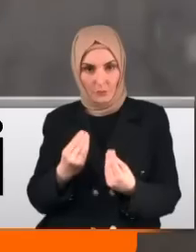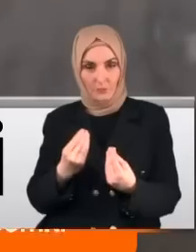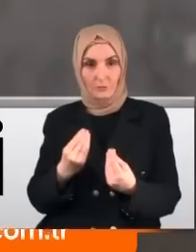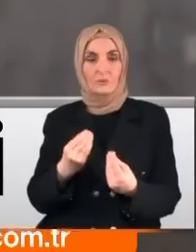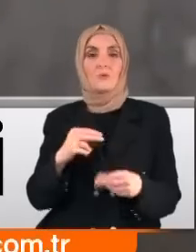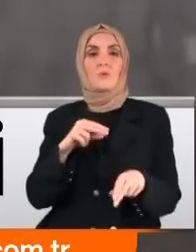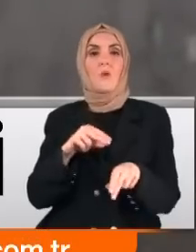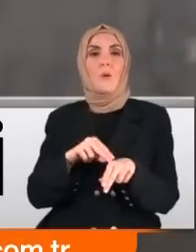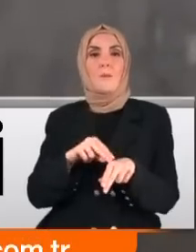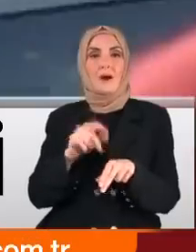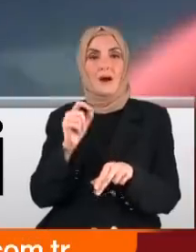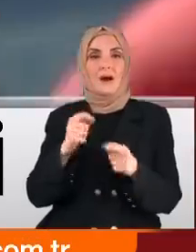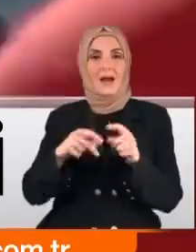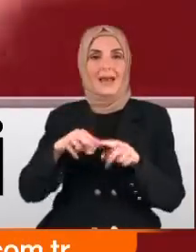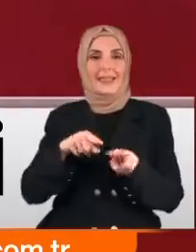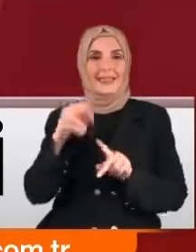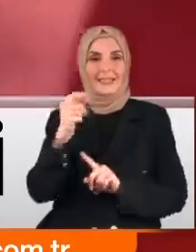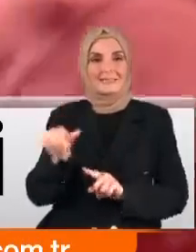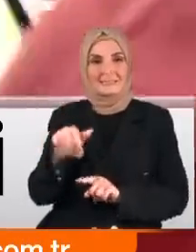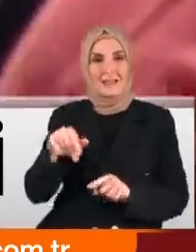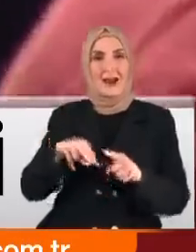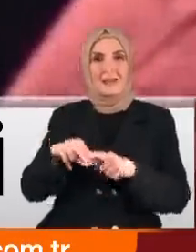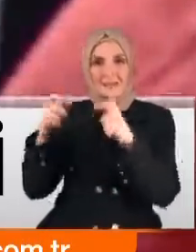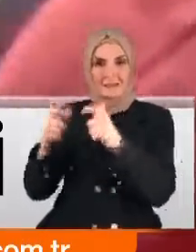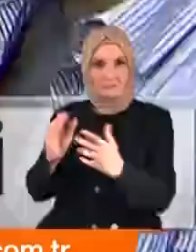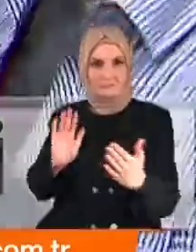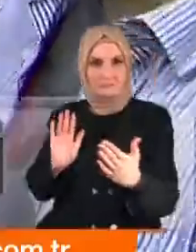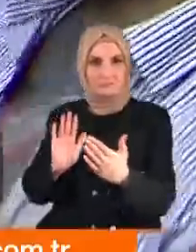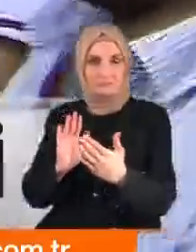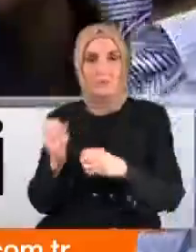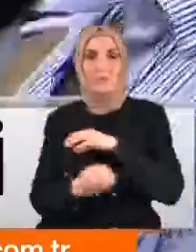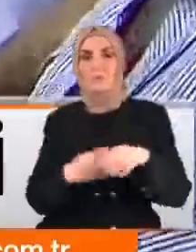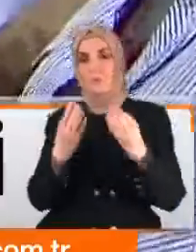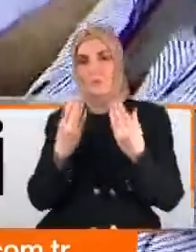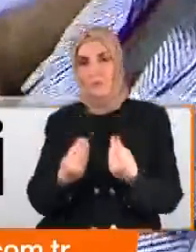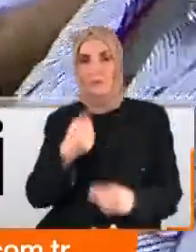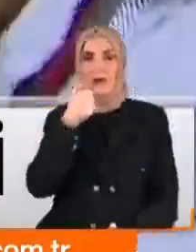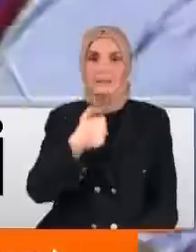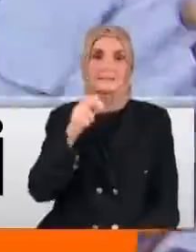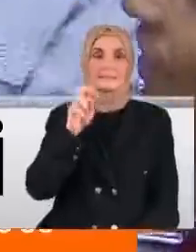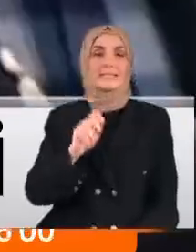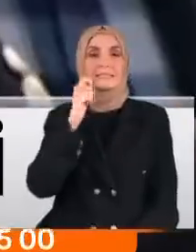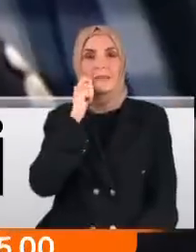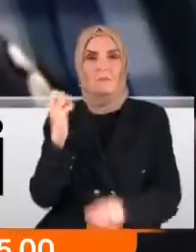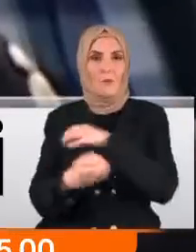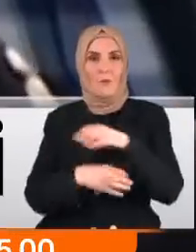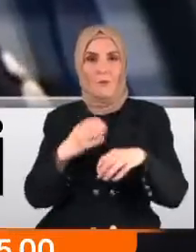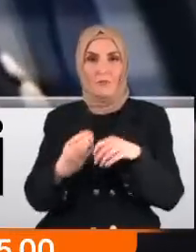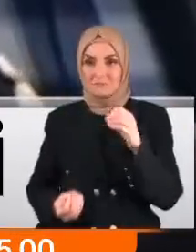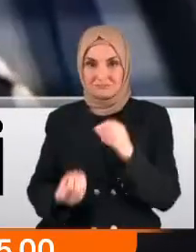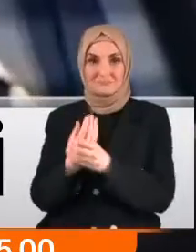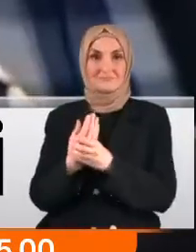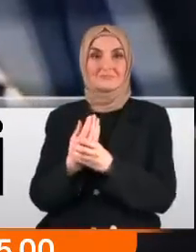kadar dayandı. İşte o gün Demirtaş'tan 6-8 Ekim olaylarının fitilini ateşleyen çağrı geldi. Oradaki